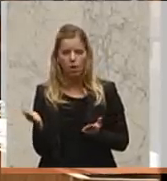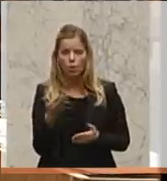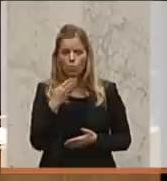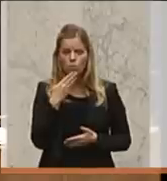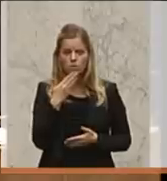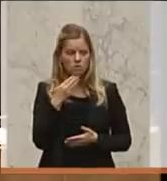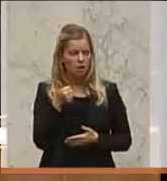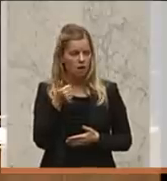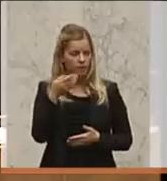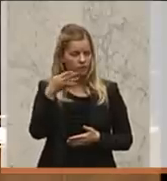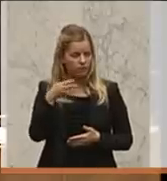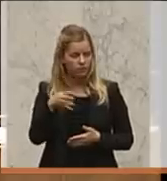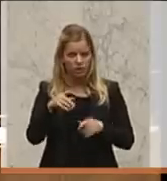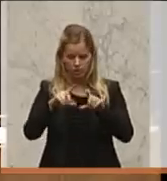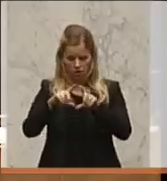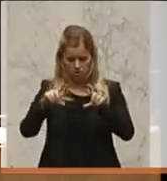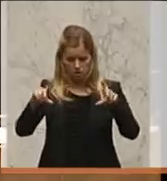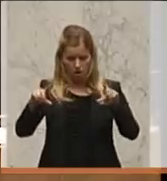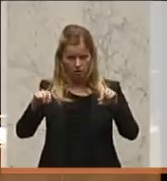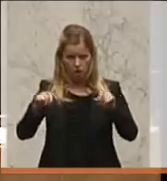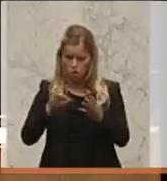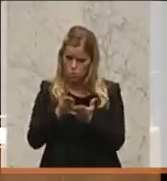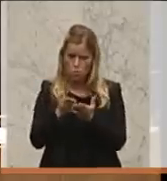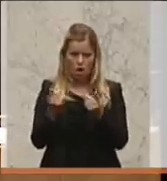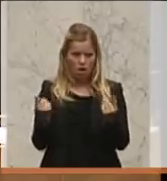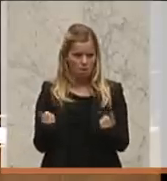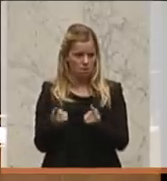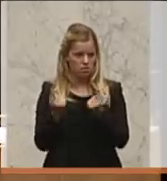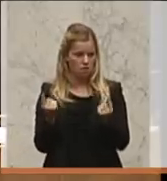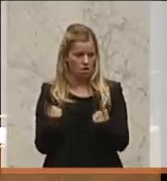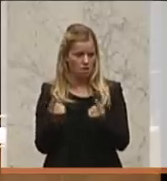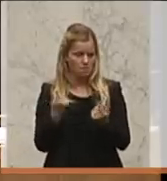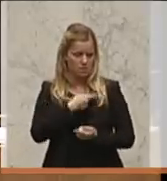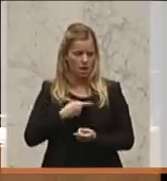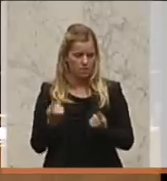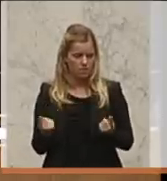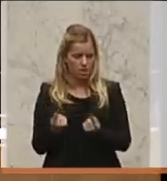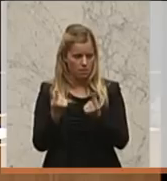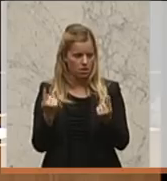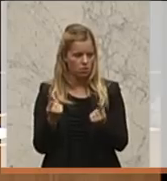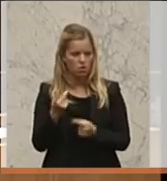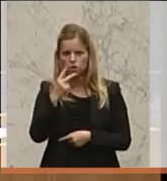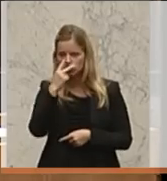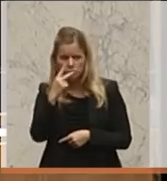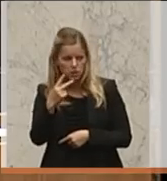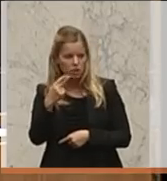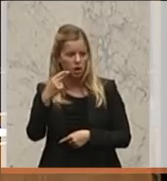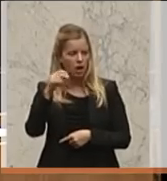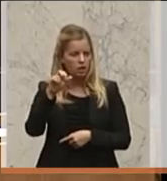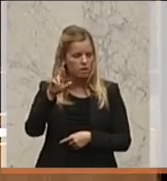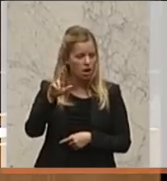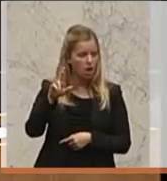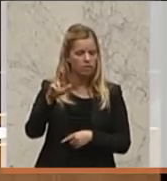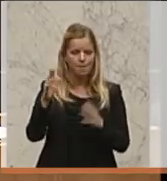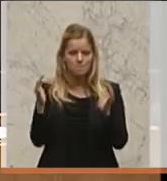Viertelseiten lupenreine Parteiwerbung. Ich sehe da den Herrn Haider, der lädt ein zu einem BZÖ, Bündnis Zukunft Österreich, Meeting zu